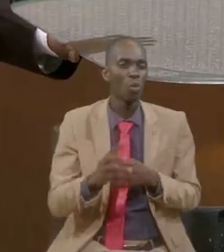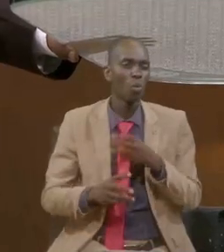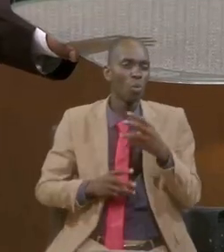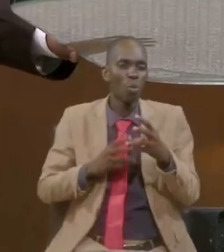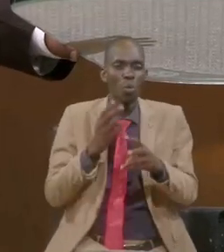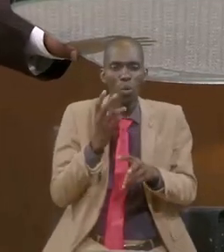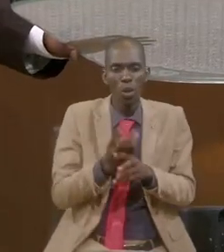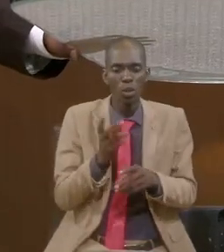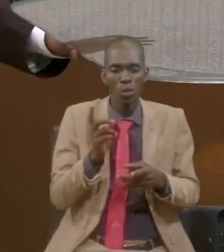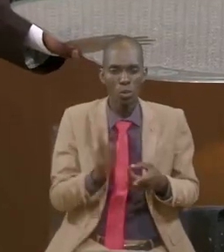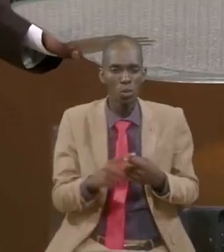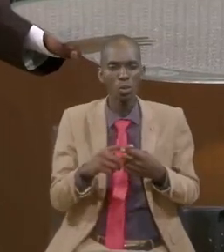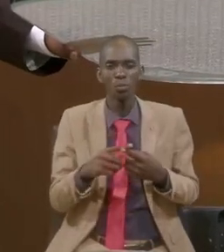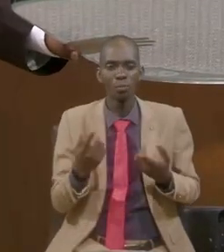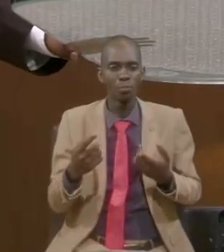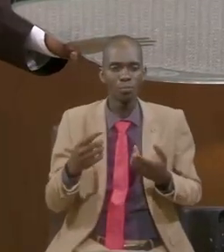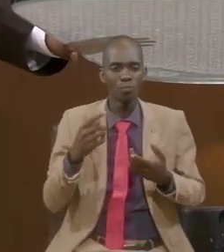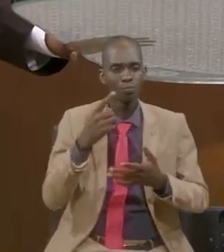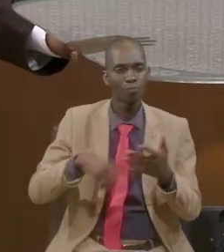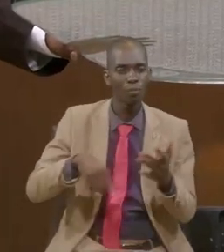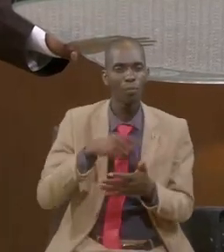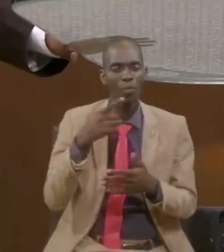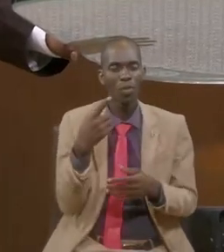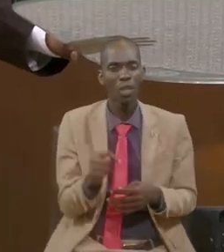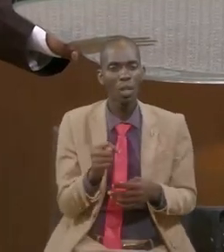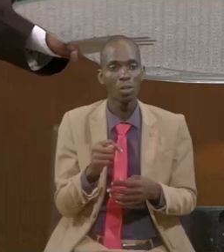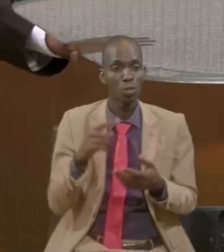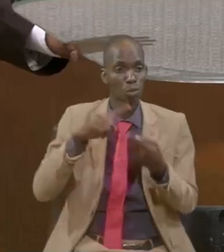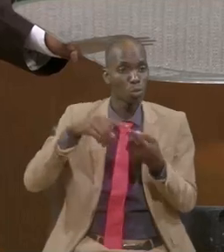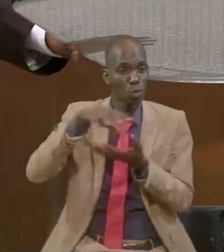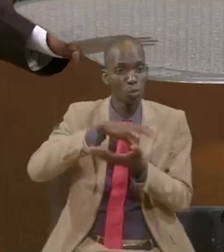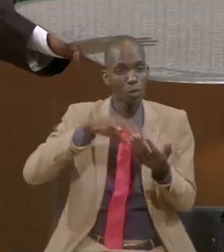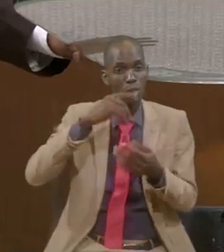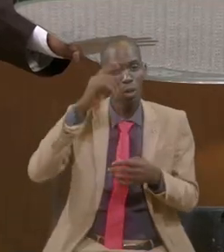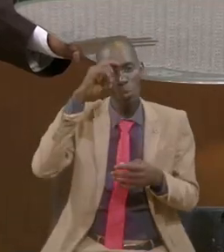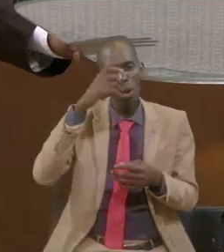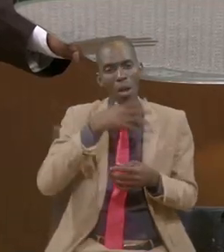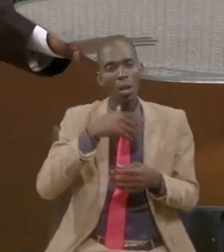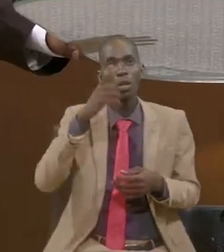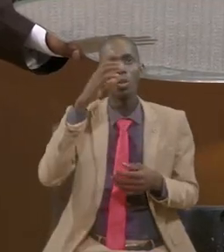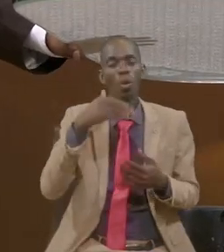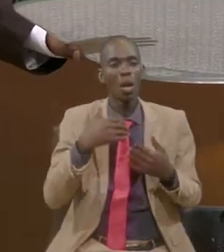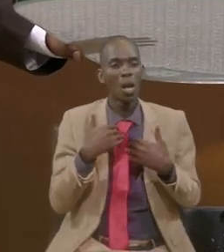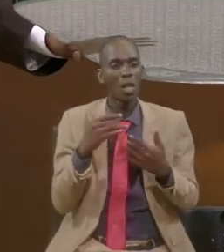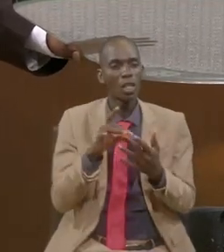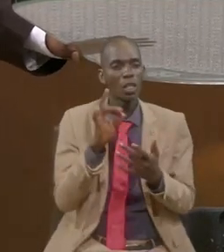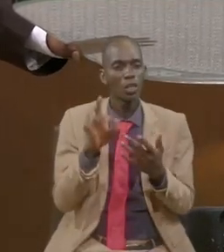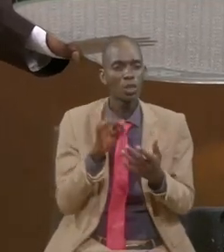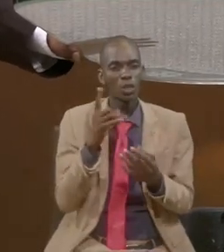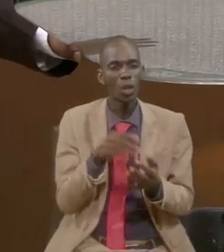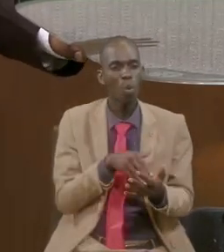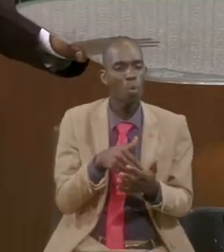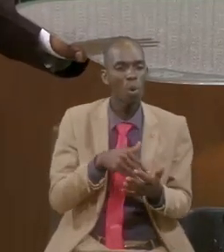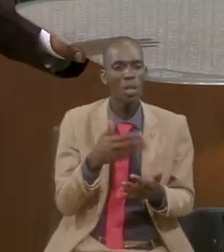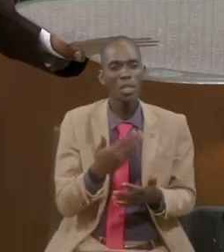pour confondre les sages. Dieu a choisi les choses faibles du